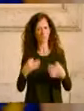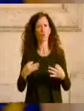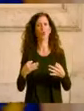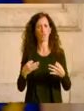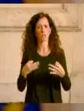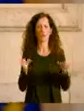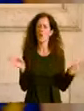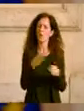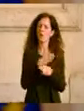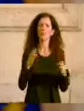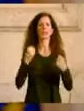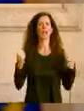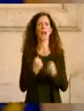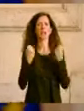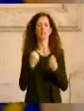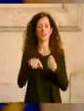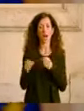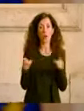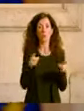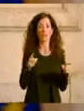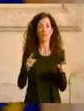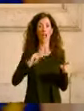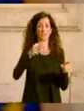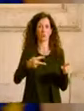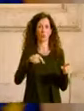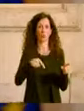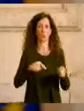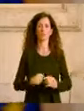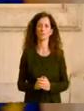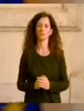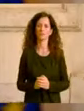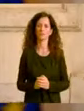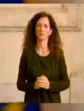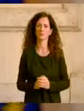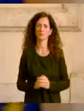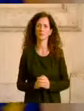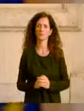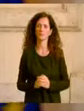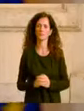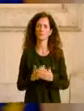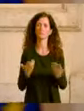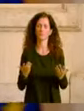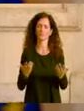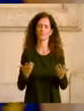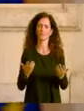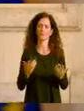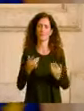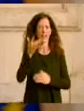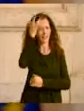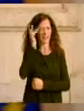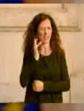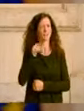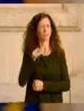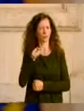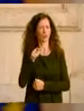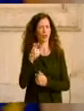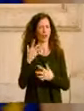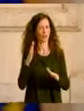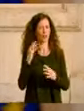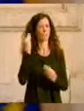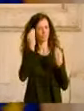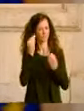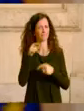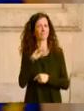che svolgeremo in questa fase 2. Stiamo affrontando un rischio calcolato, nella consapevolezza